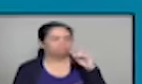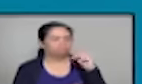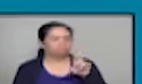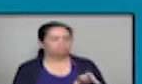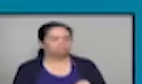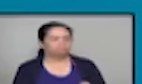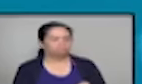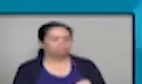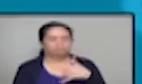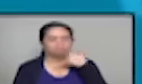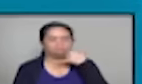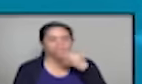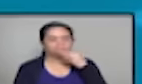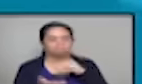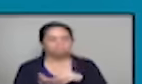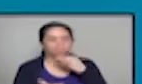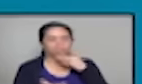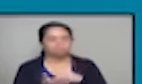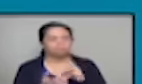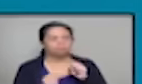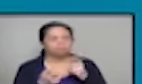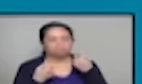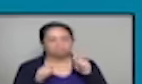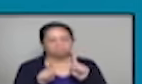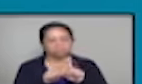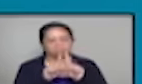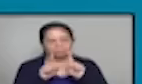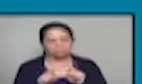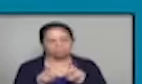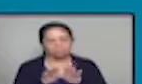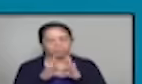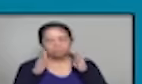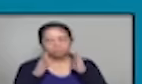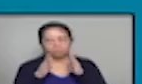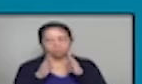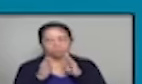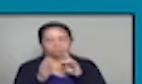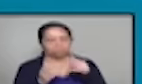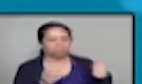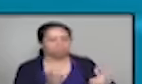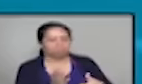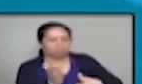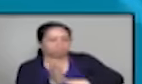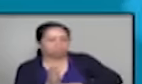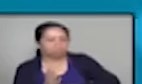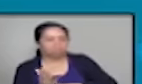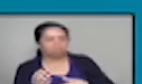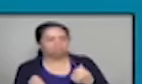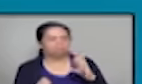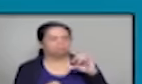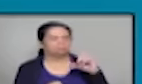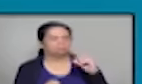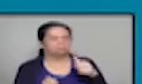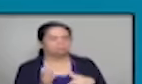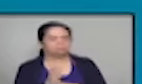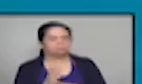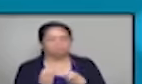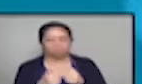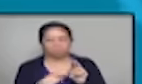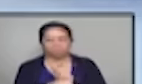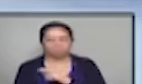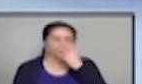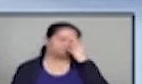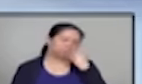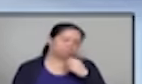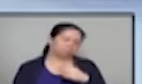tumutunog, parang may nagme-message. So, tinry kong buksan gamit yung fingerprint niya kasi hindi ko mabuksan, nakalock eh. Paano nyo nagamit yun? Kasi